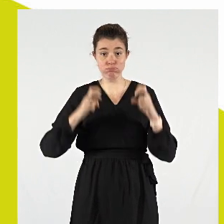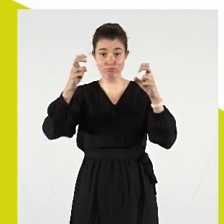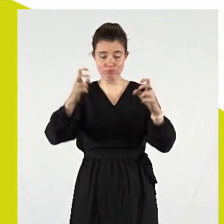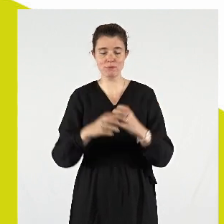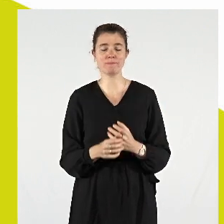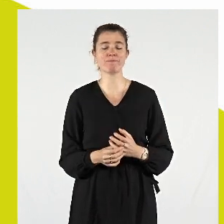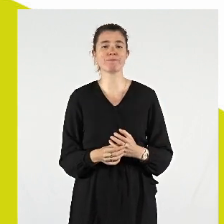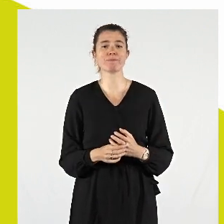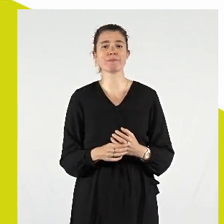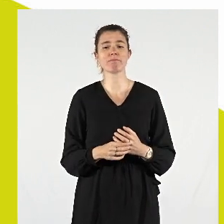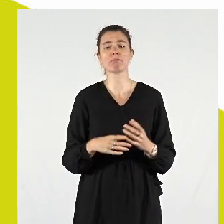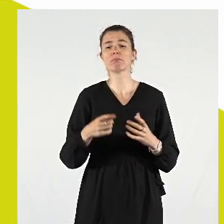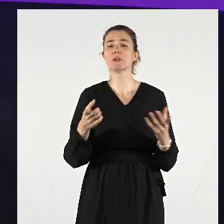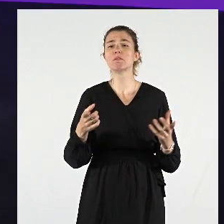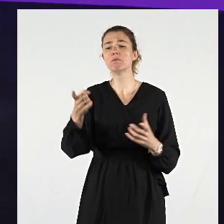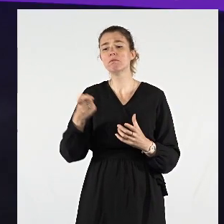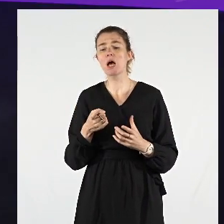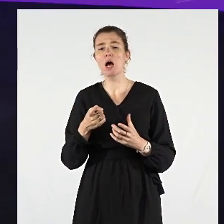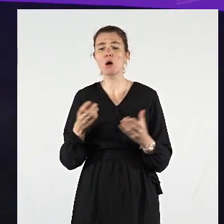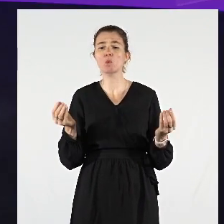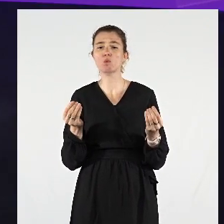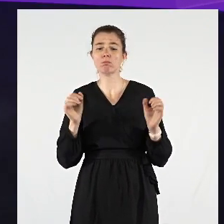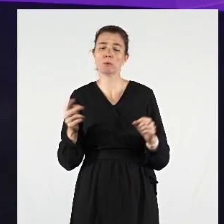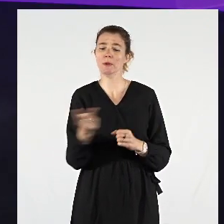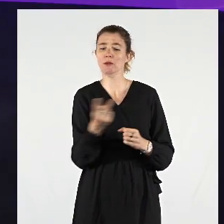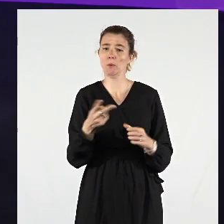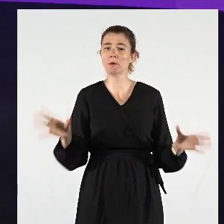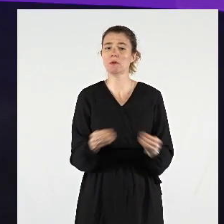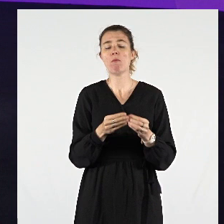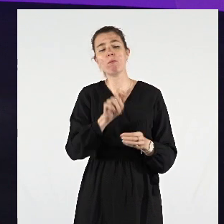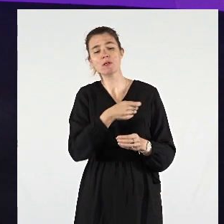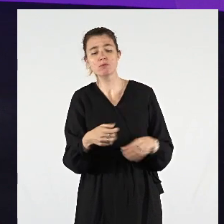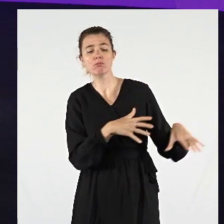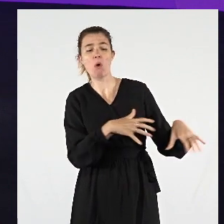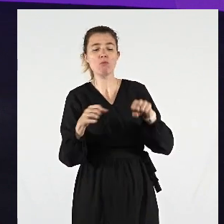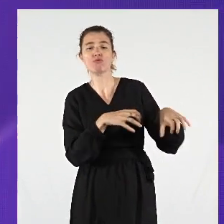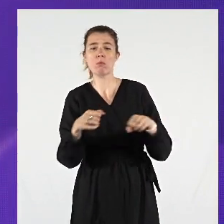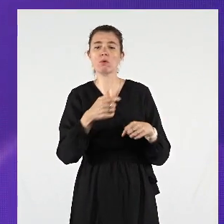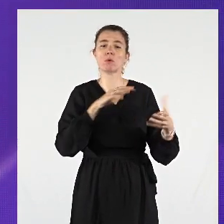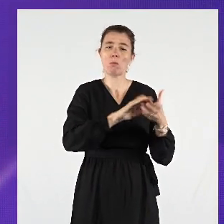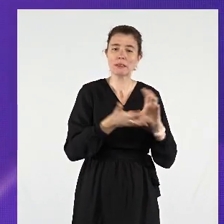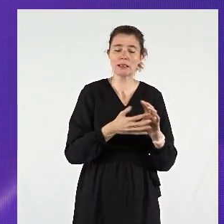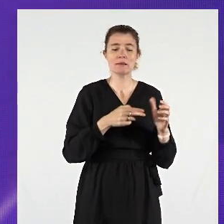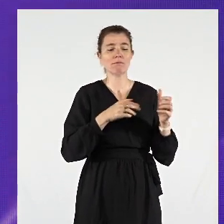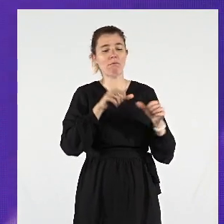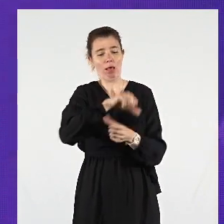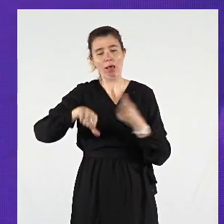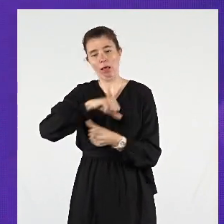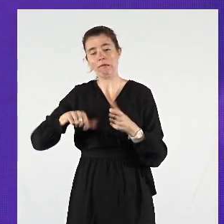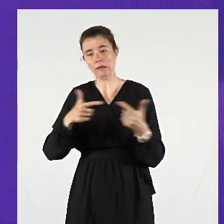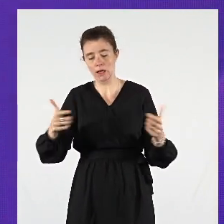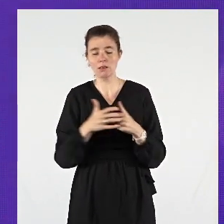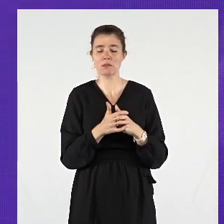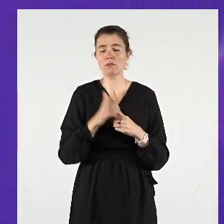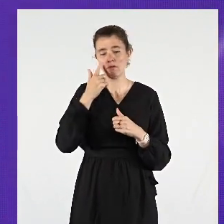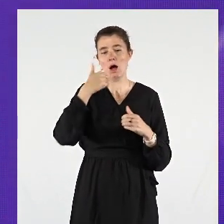Alors un facteur qui peut réunir ces deux champs, au-delà des problématiques de recrutement, de fidélisation sur lesquelles on reviendra, c'est que l'évolution